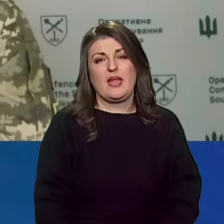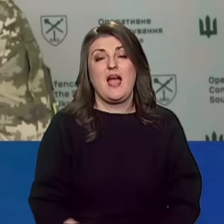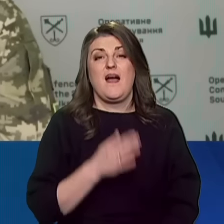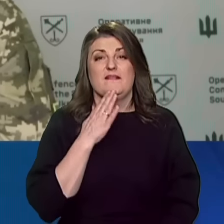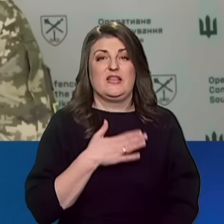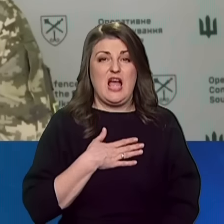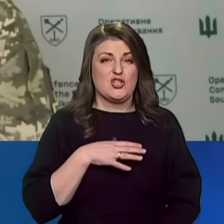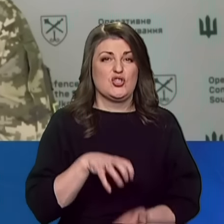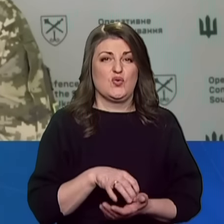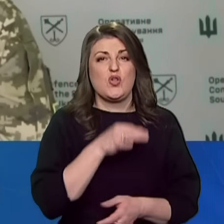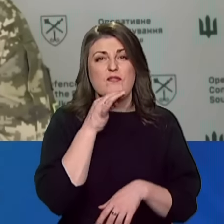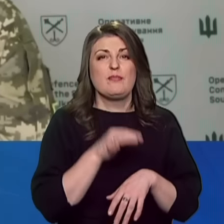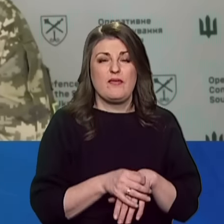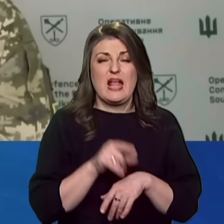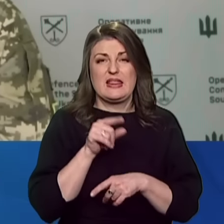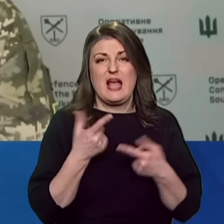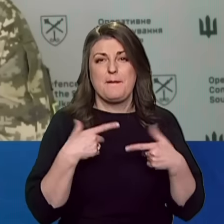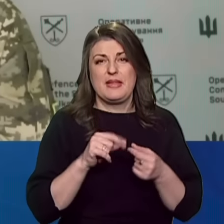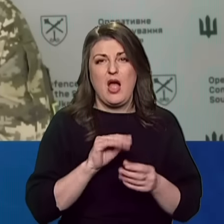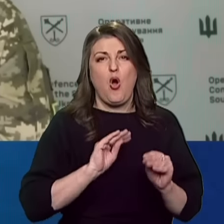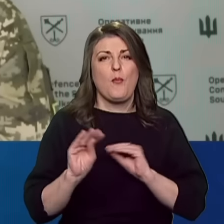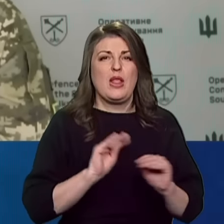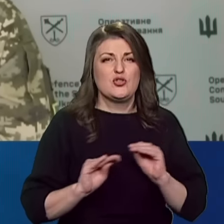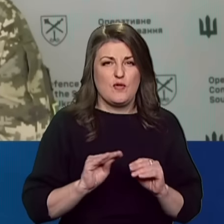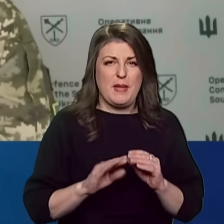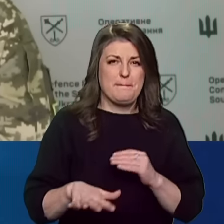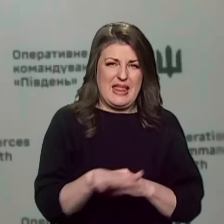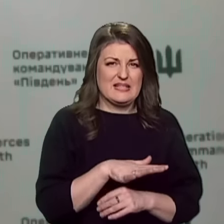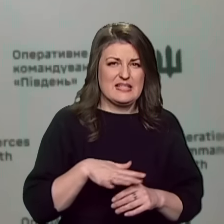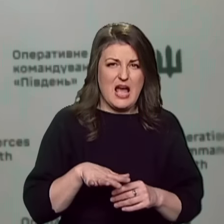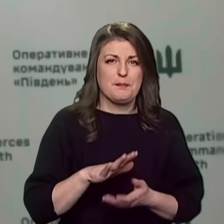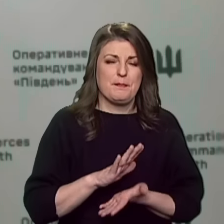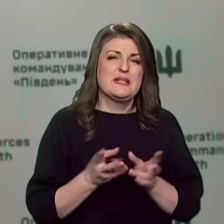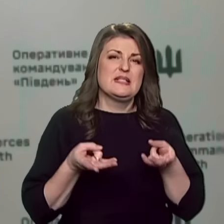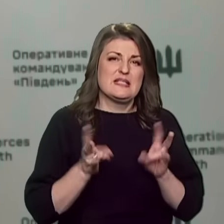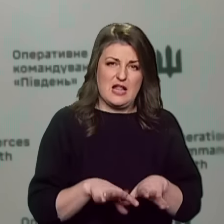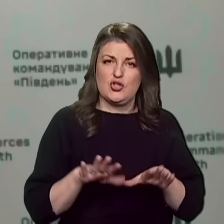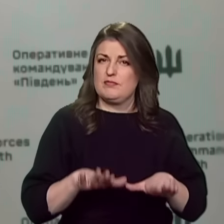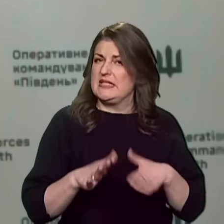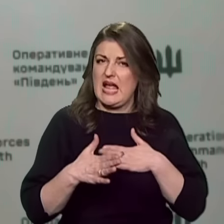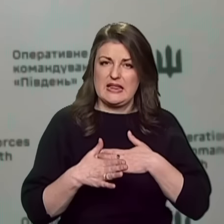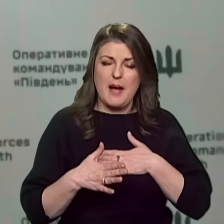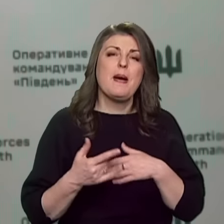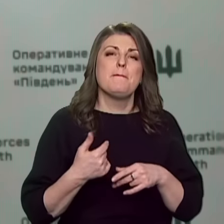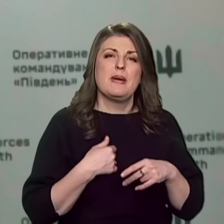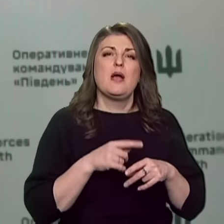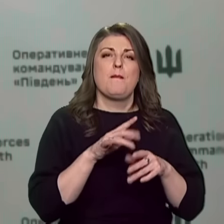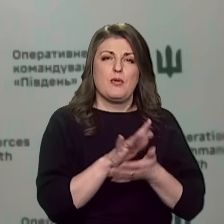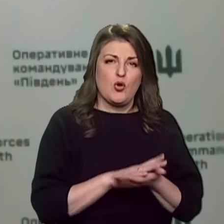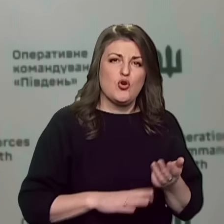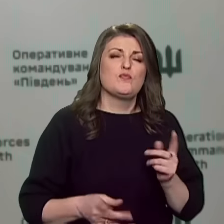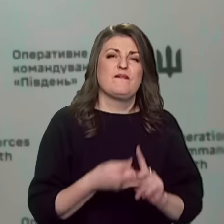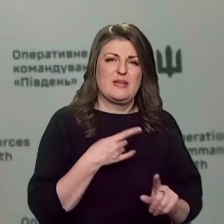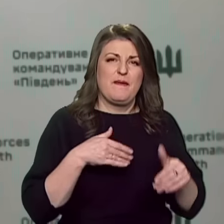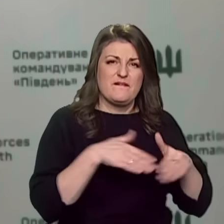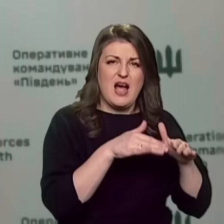В нашій зоні відповідальності, там, де облаштовано плацдарм, позиції залишаються за нами. Ми продовжуємо відбивати